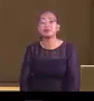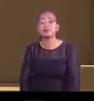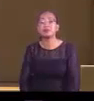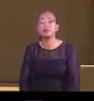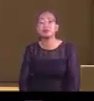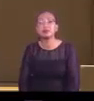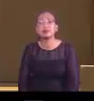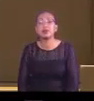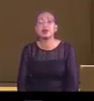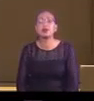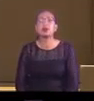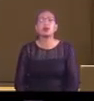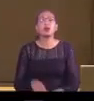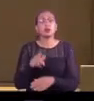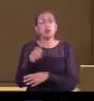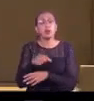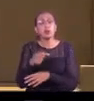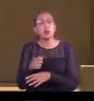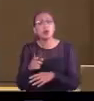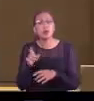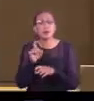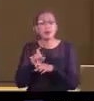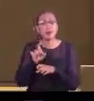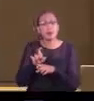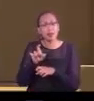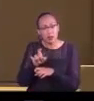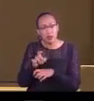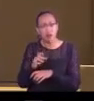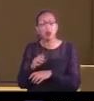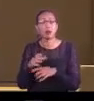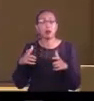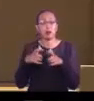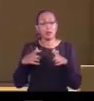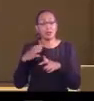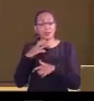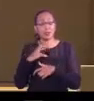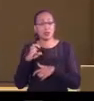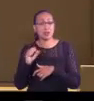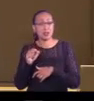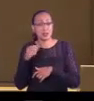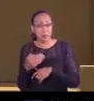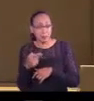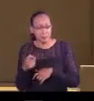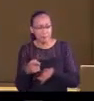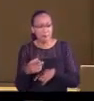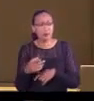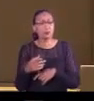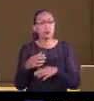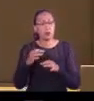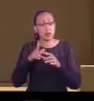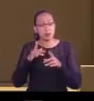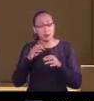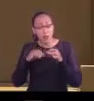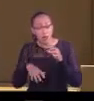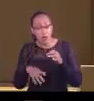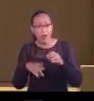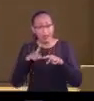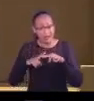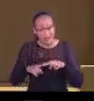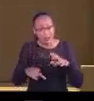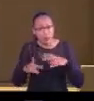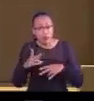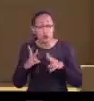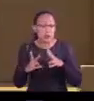Évidemment, il y a une critique qui a été faite par le CGSEM, auquel je suis très sensible, parce que le bilan aurait pu être plus détaillé. C'est vrai, il